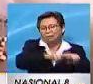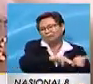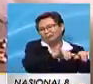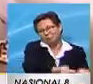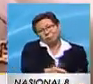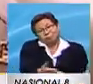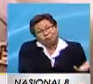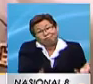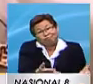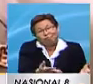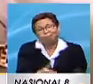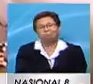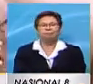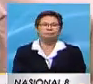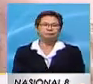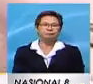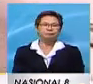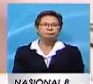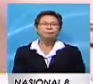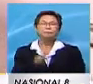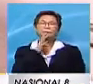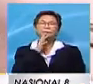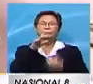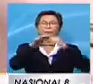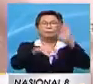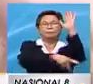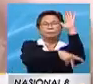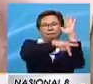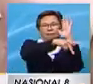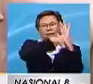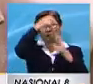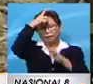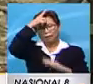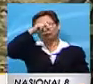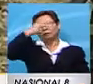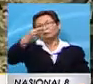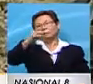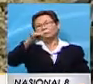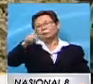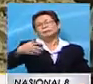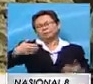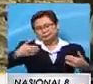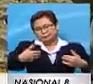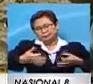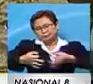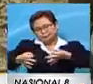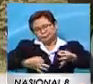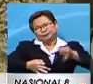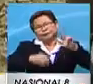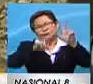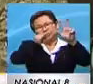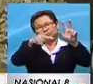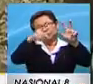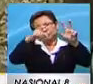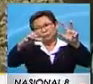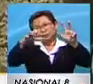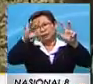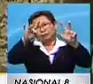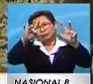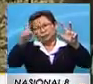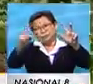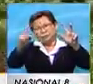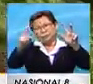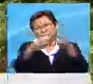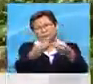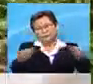kawasan tersebut. Bercakap di lobi Parlimen, Dato' Ahmad Jazlan turut menjelaskan sebanyak